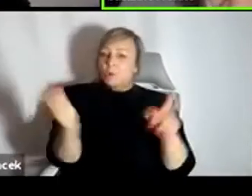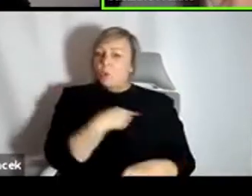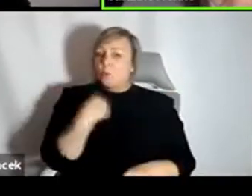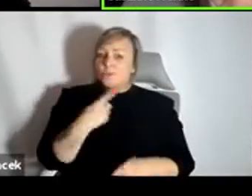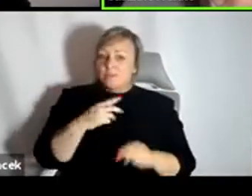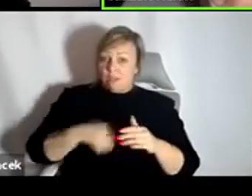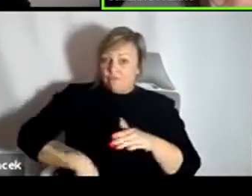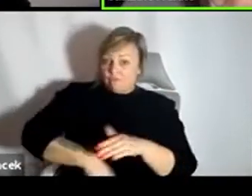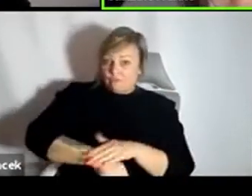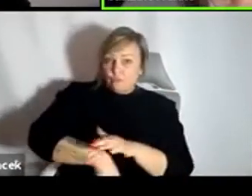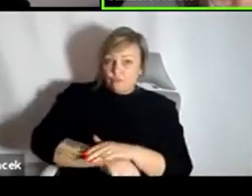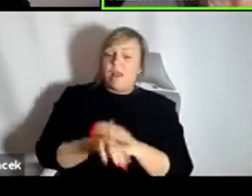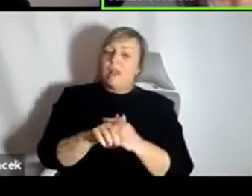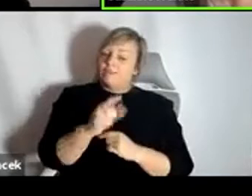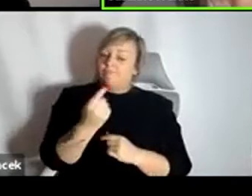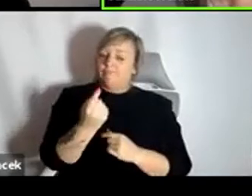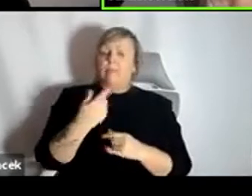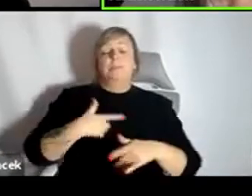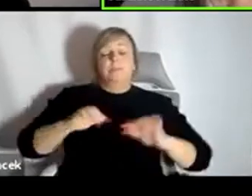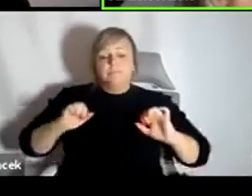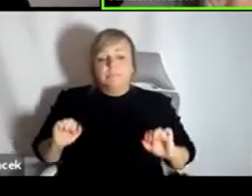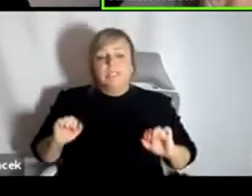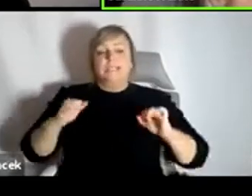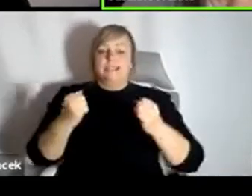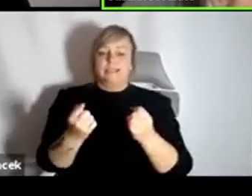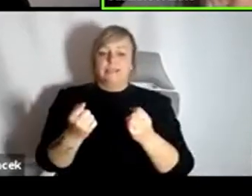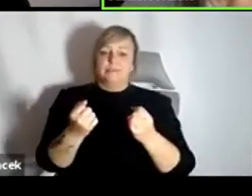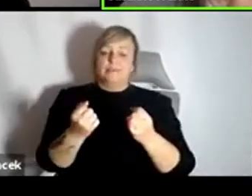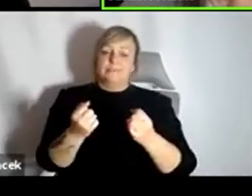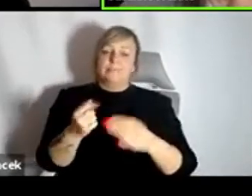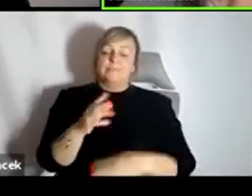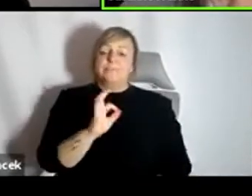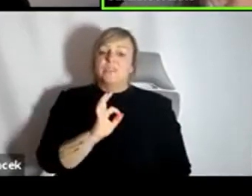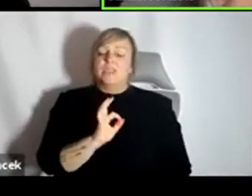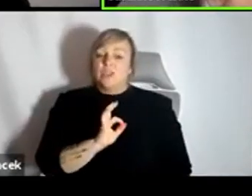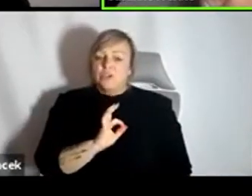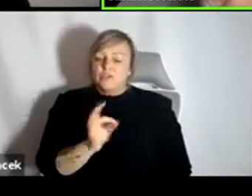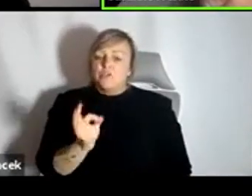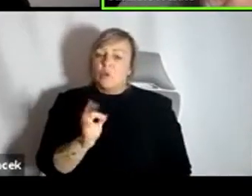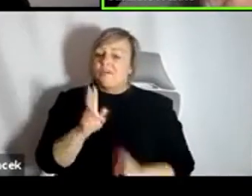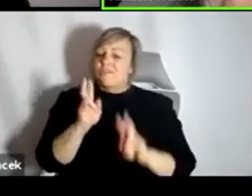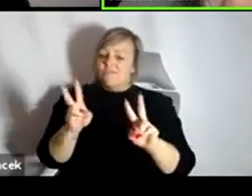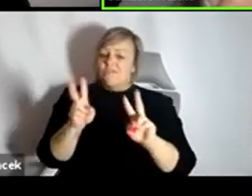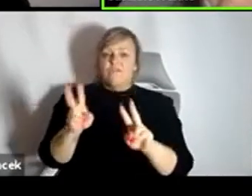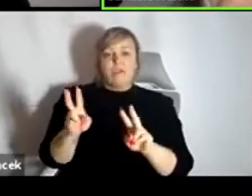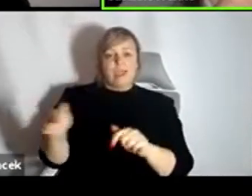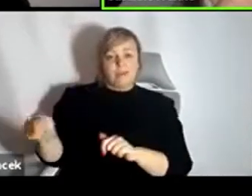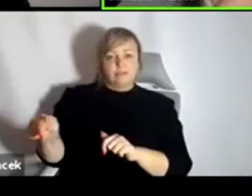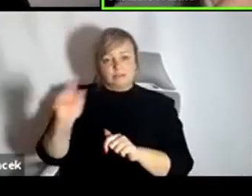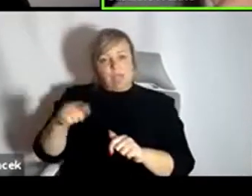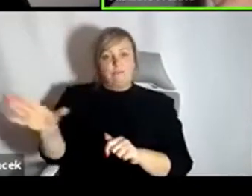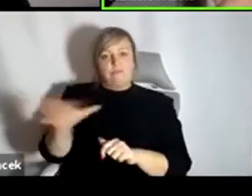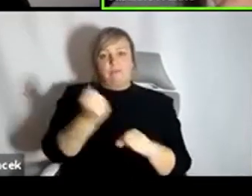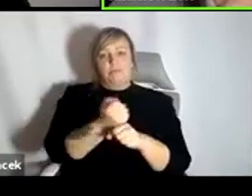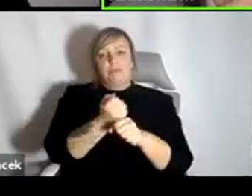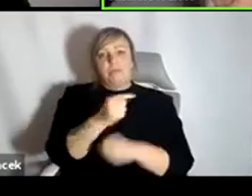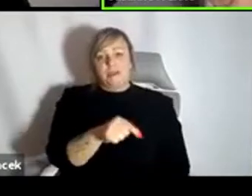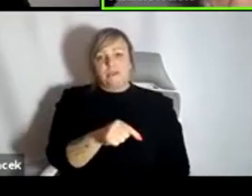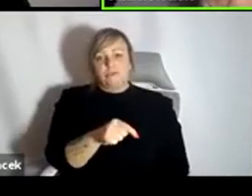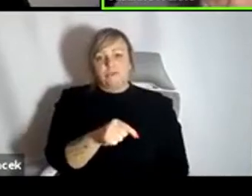ist eine Initiative, die ja für die Beteiligung von Fans steht und